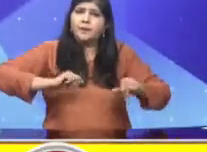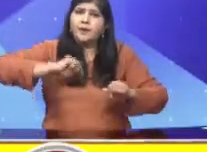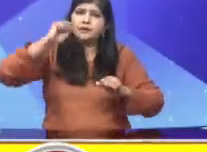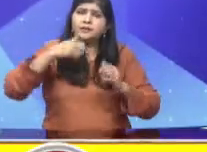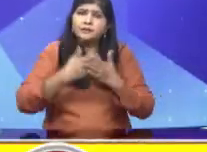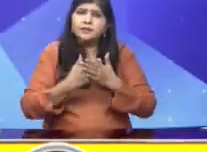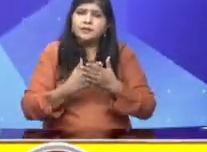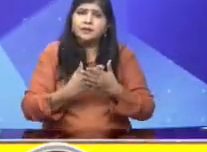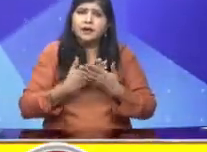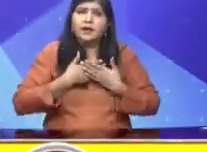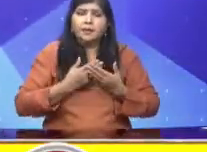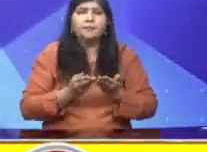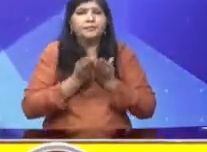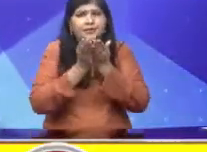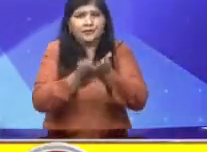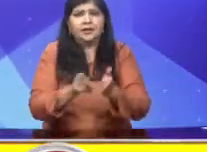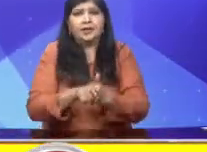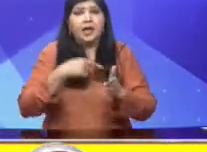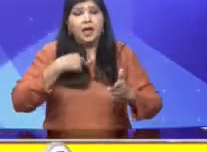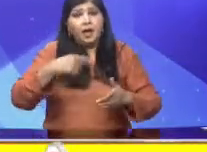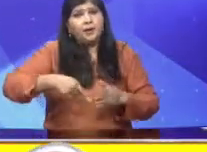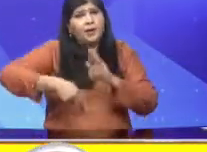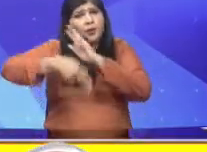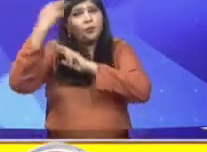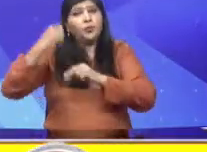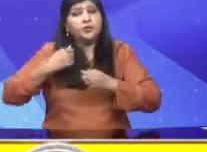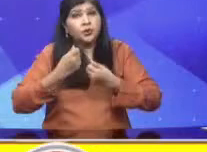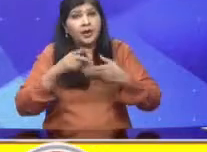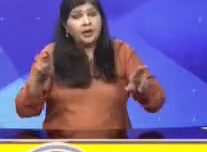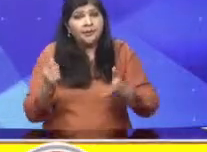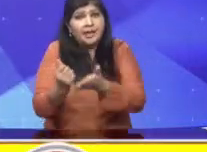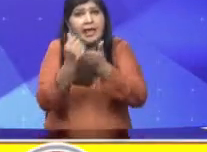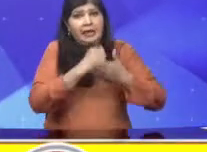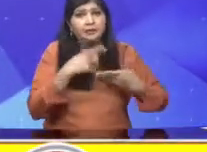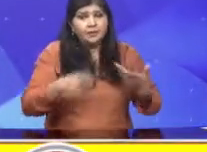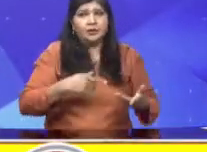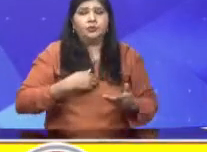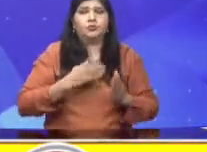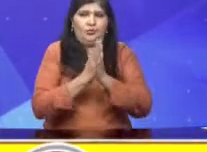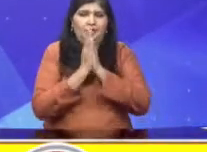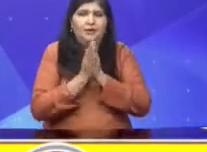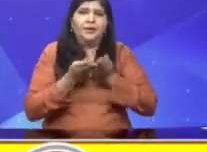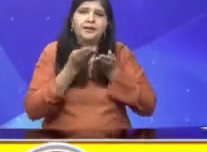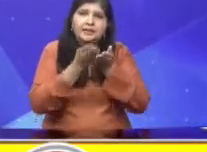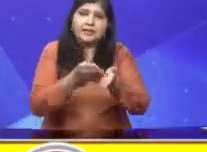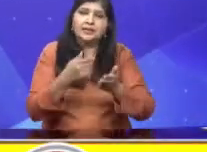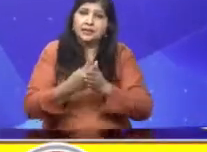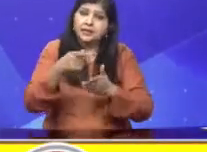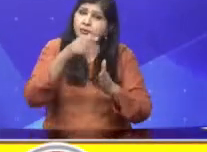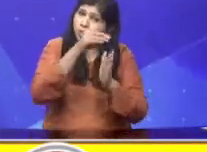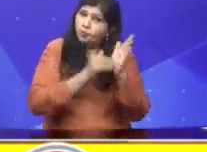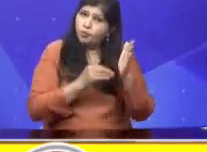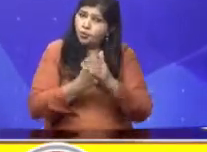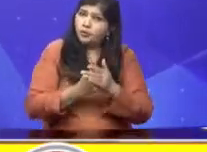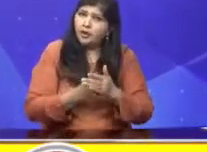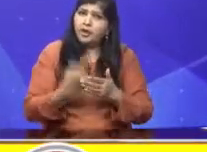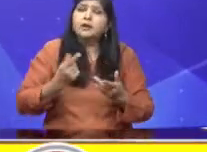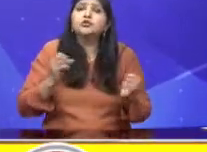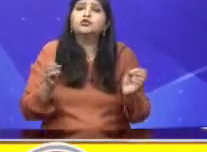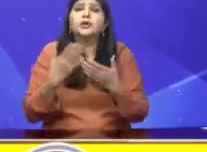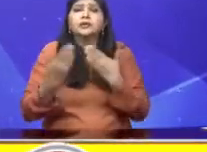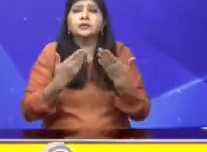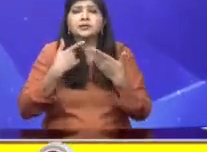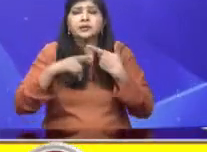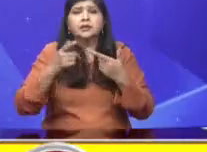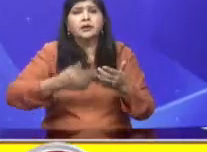भारतिय का अपने स्वतंत्रता सेनानियों को नमन है, और इस महोसव कि मूल भावना का विस्तार